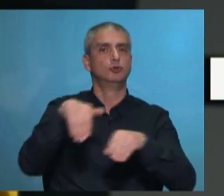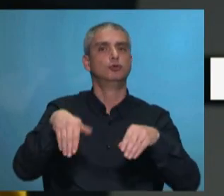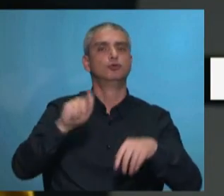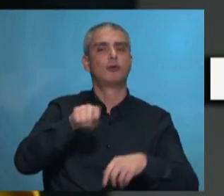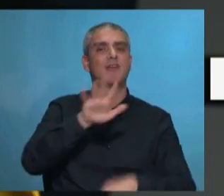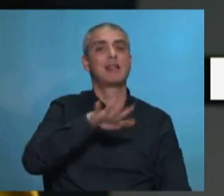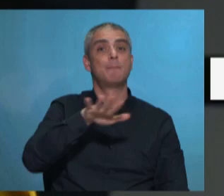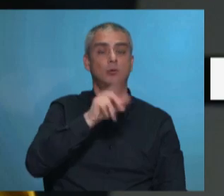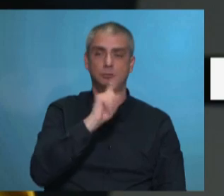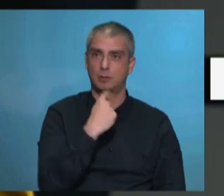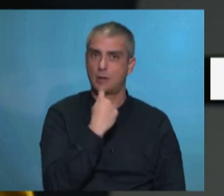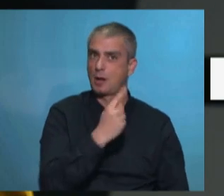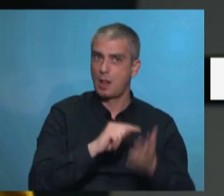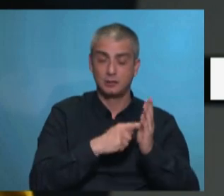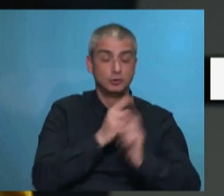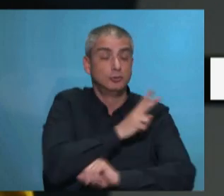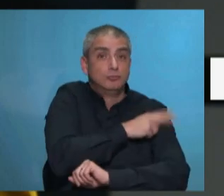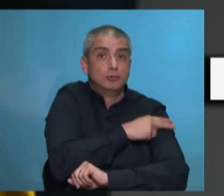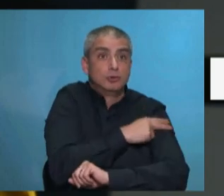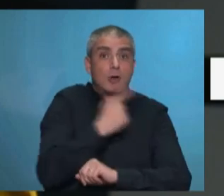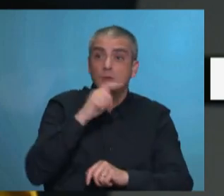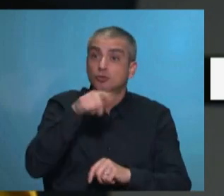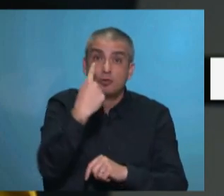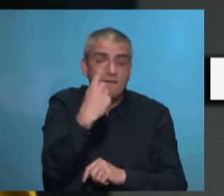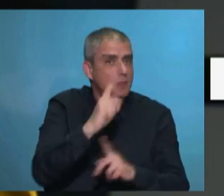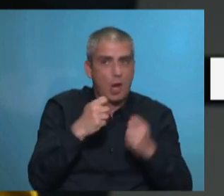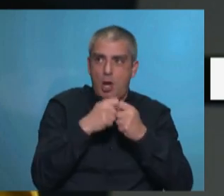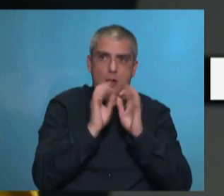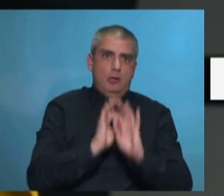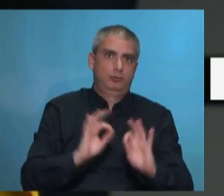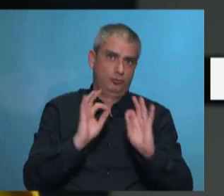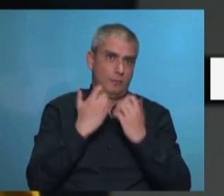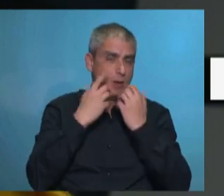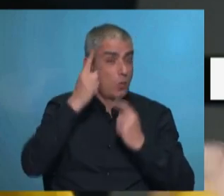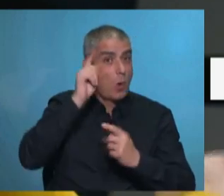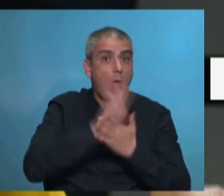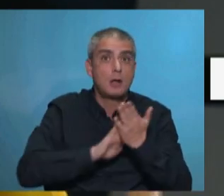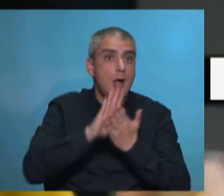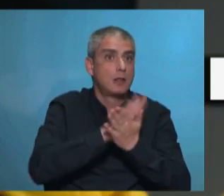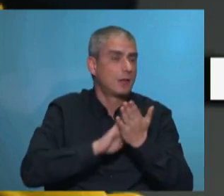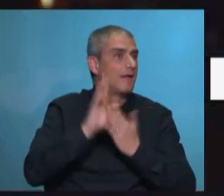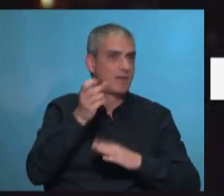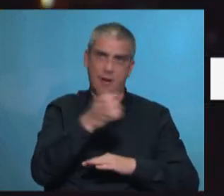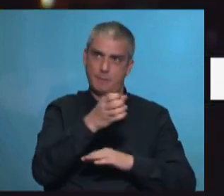צריך להדגיש, המשטרה אומרת לאותו שופט, אין שום קשר לפרשה הזאת, הוא לא ידע. וגם המינוי שלו,